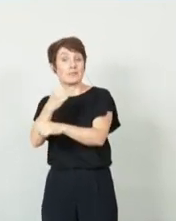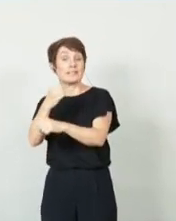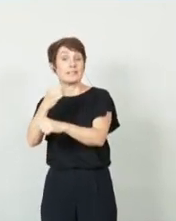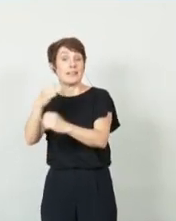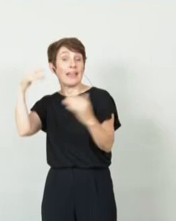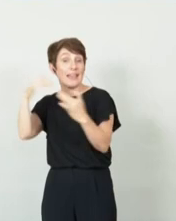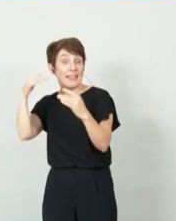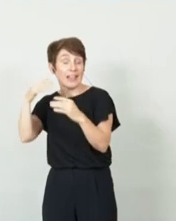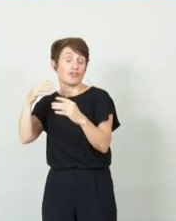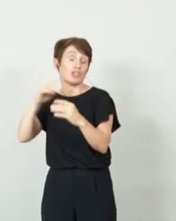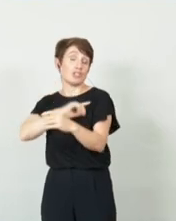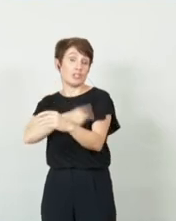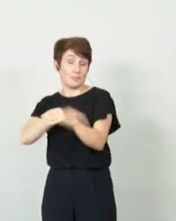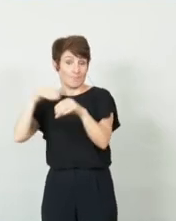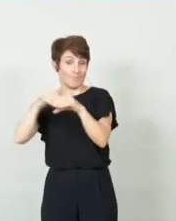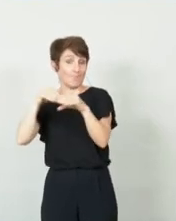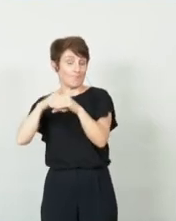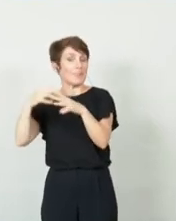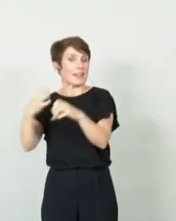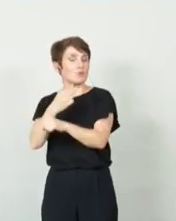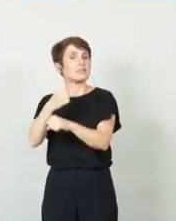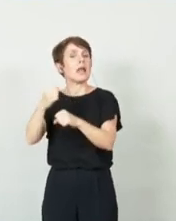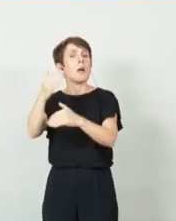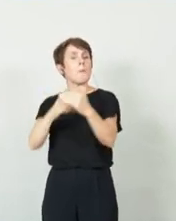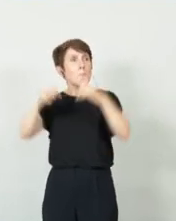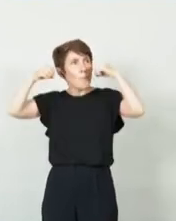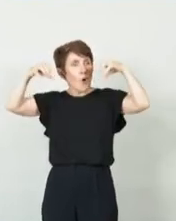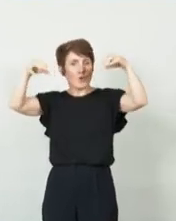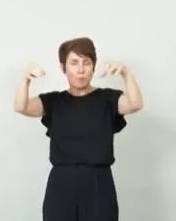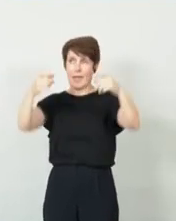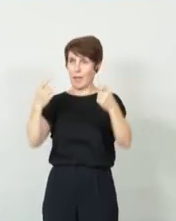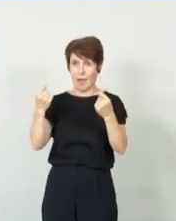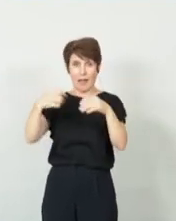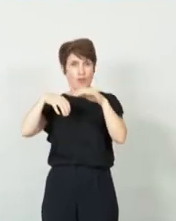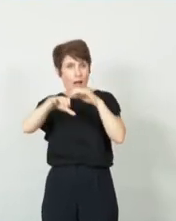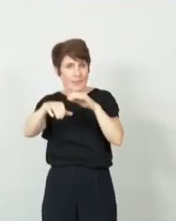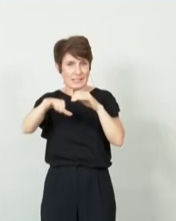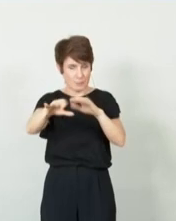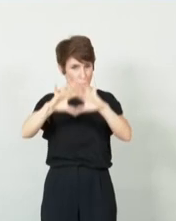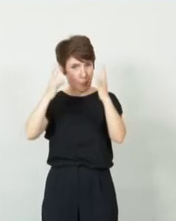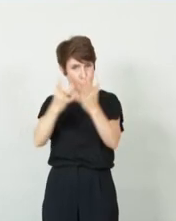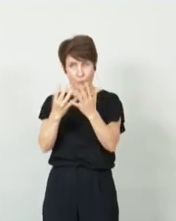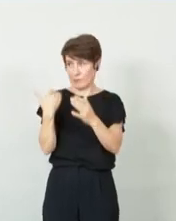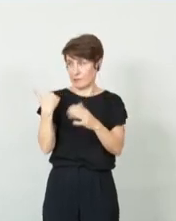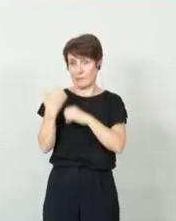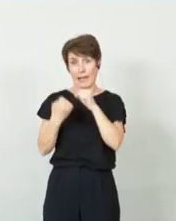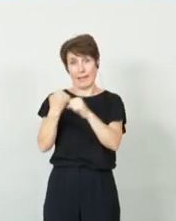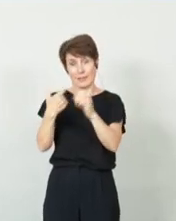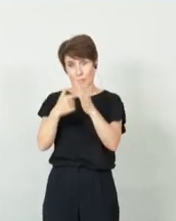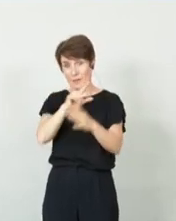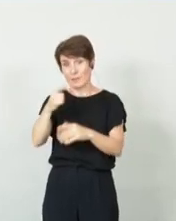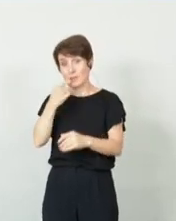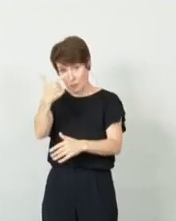on sait que le plan lumière qui est déployé avec des investissements à hauteur qui sont rappelés là de 2 millions d'euros en 2022 donc investissement